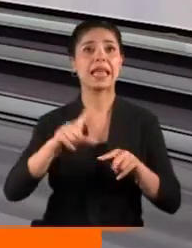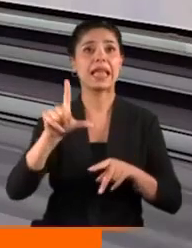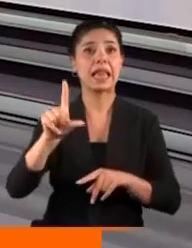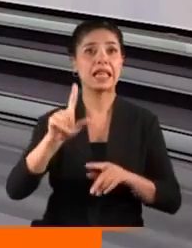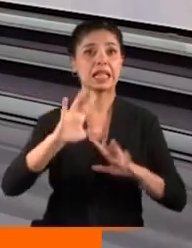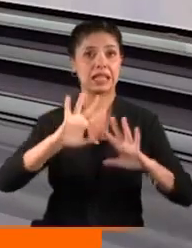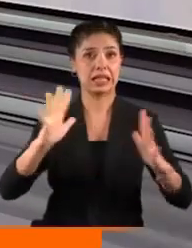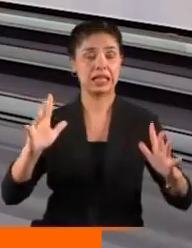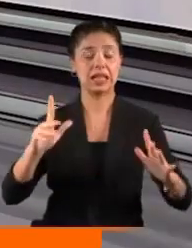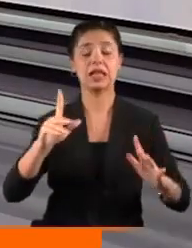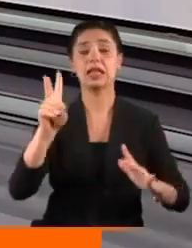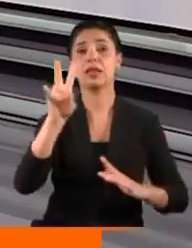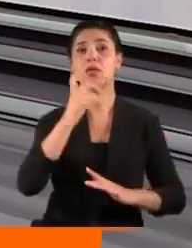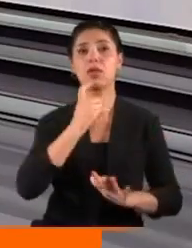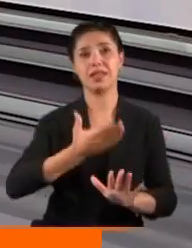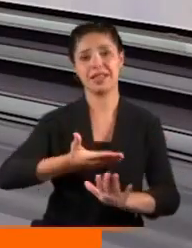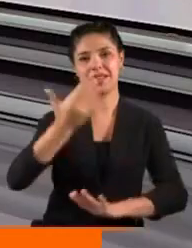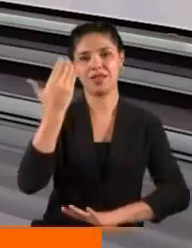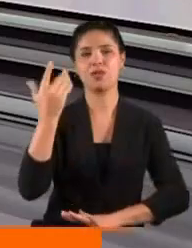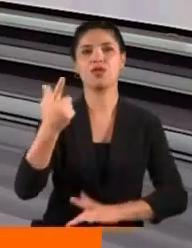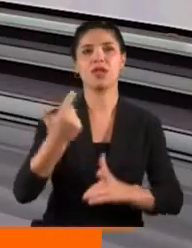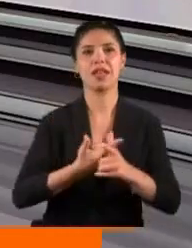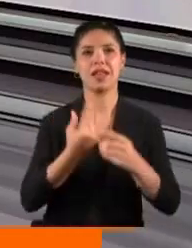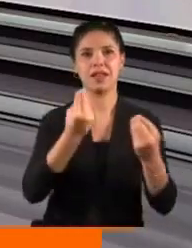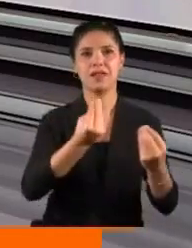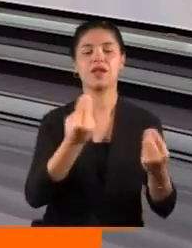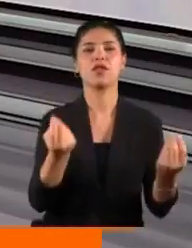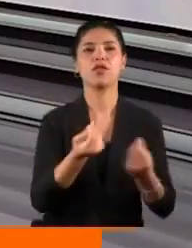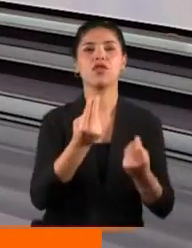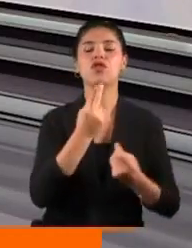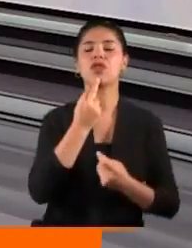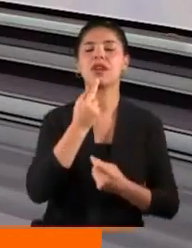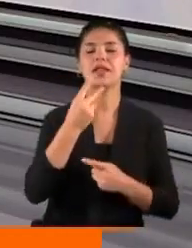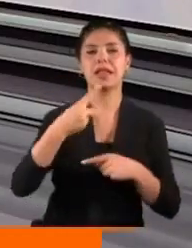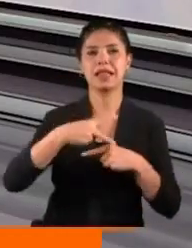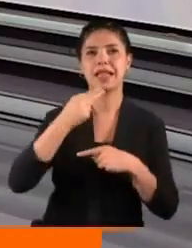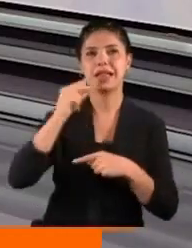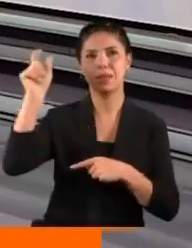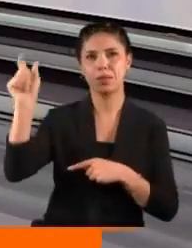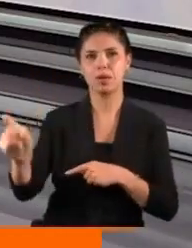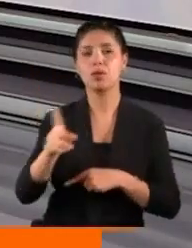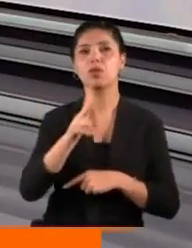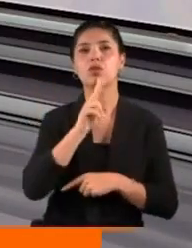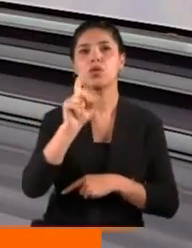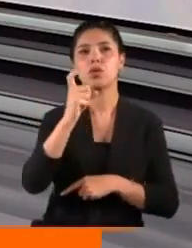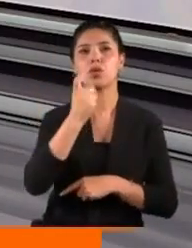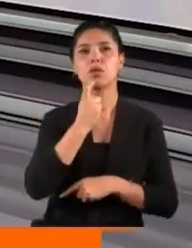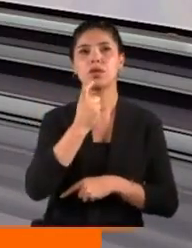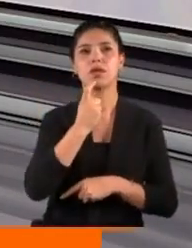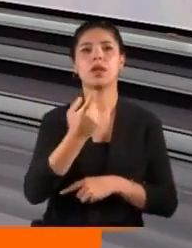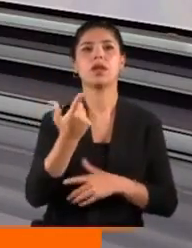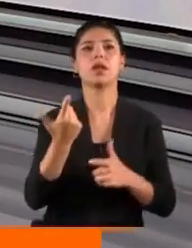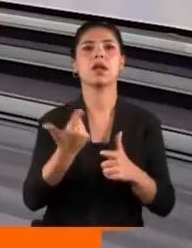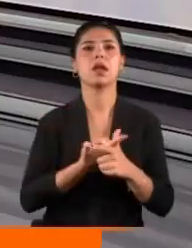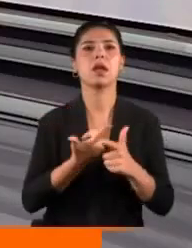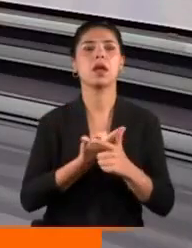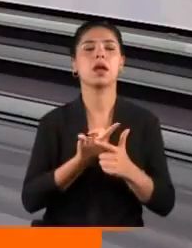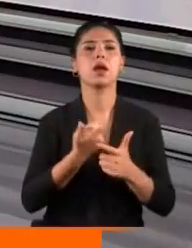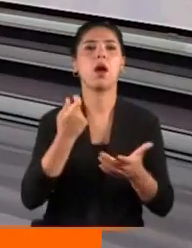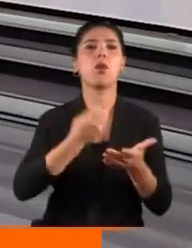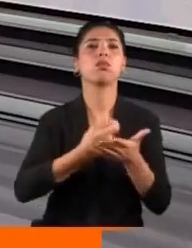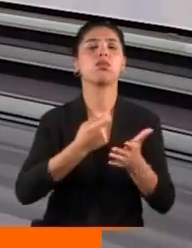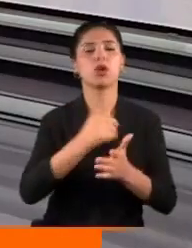önce Kanlıca'daki yalısını kiraya veren iş kadını Zeynep Dirvana iddiasına göre son 9 yıldır düzenli bir şekilde kira